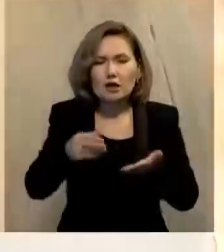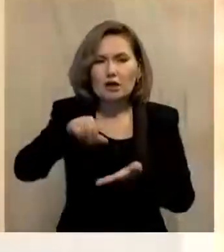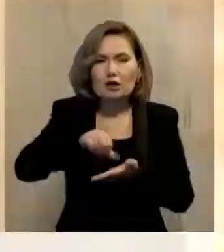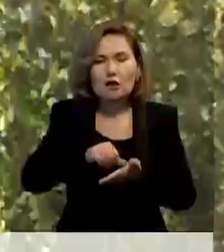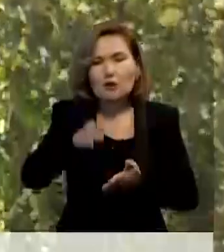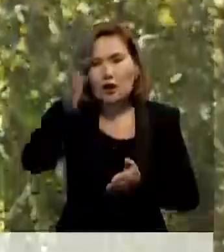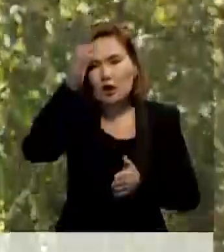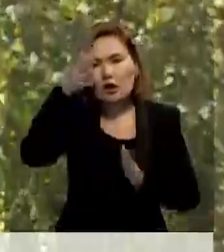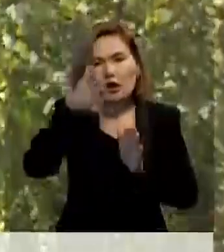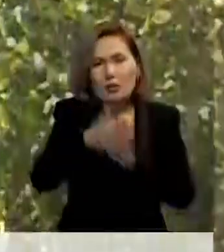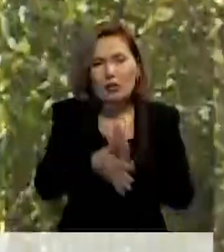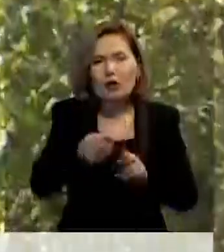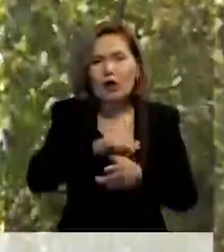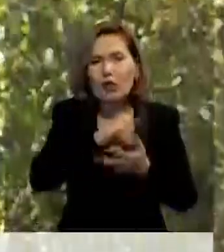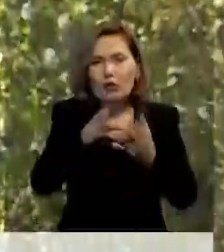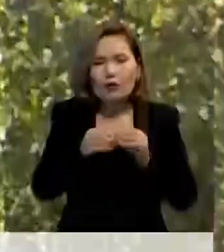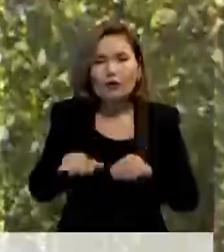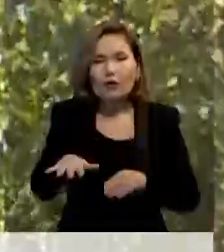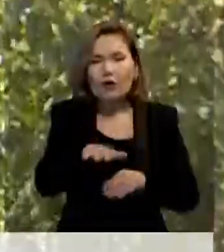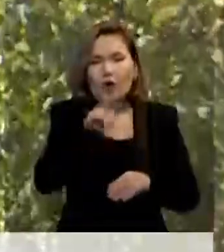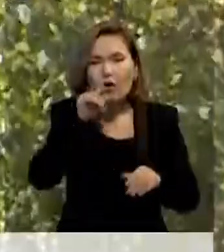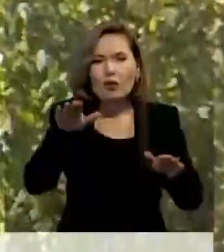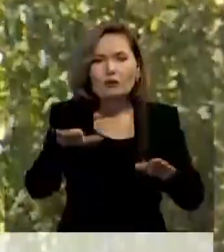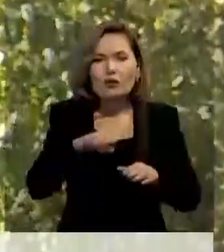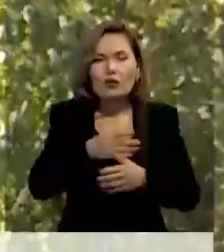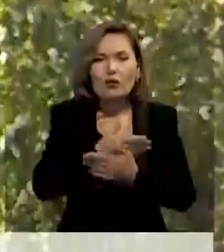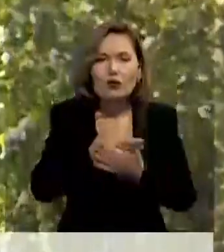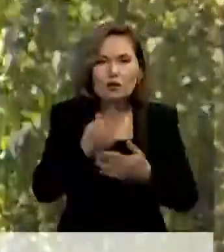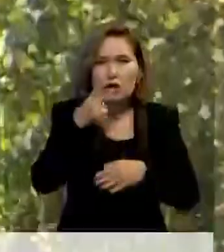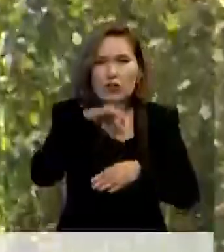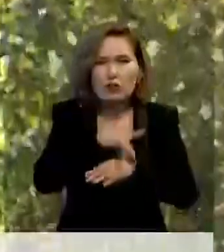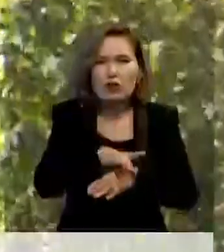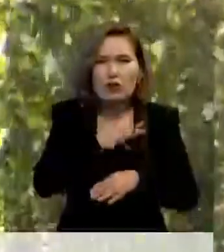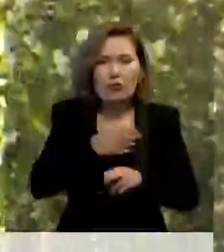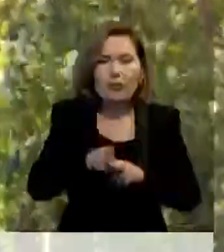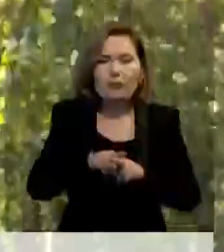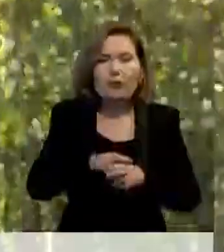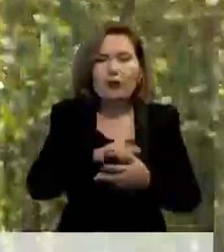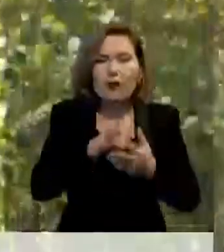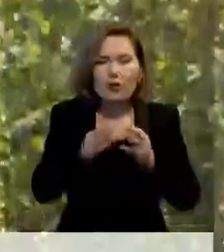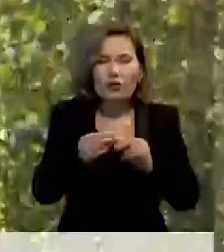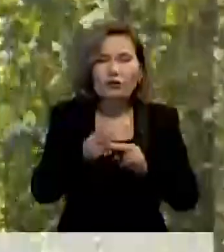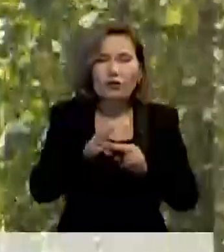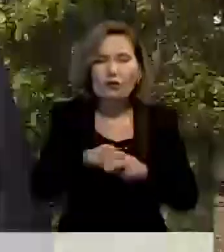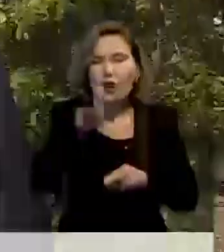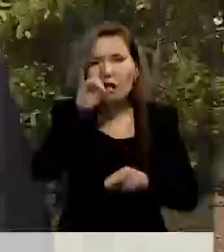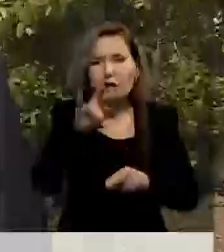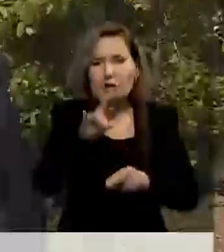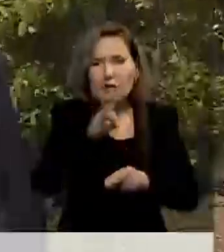Тексеру барысында бұл жерді мекендеуі тиіс емес құстардың бар екенін анықтадық. Яғни парктің берген тізімінде жоқ құстар